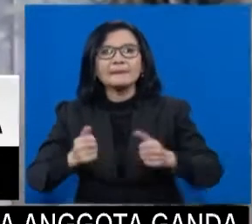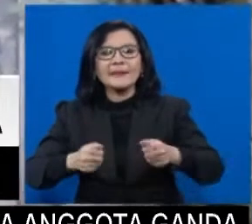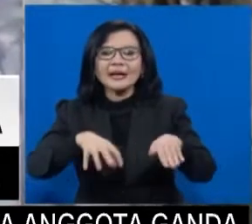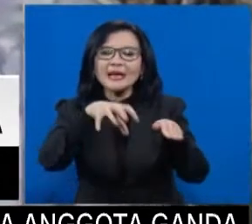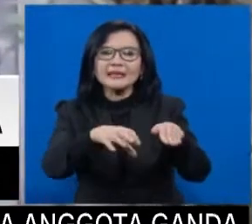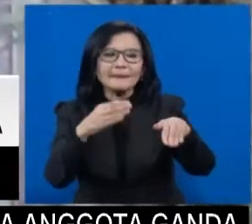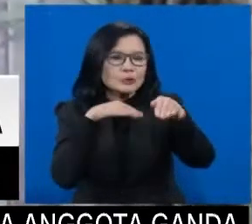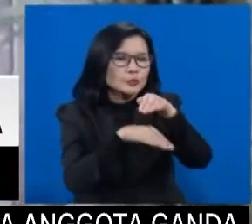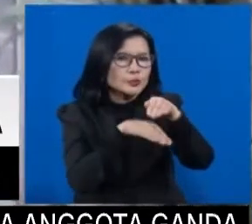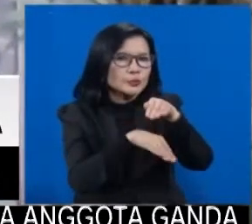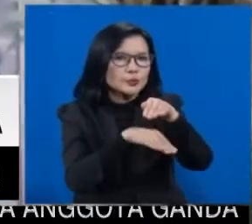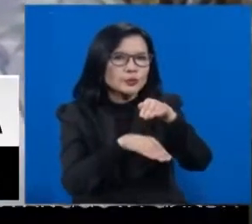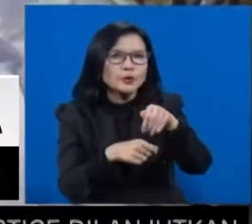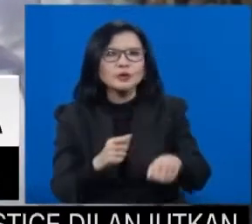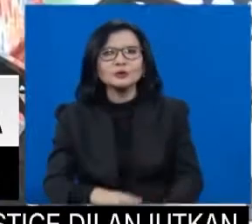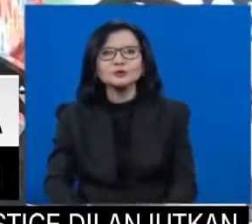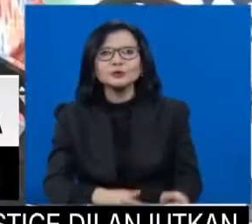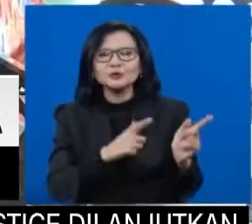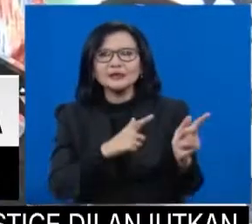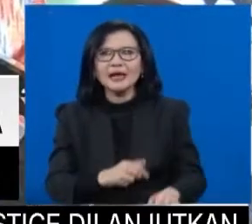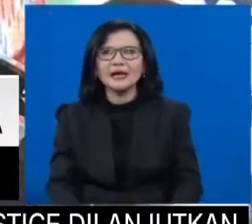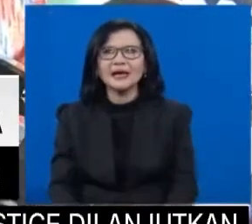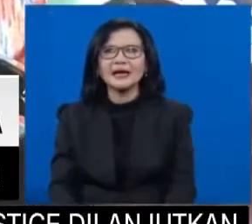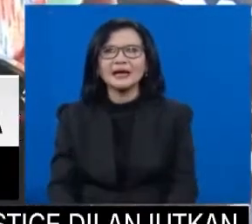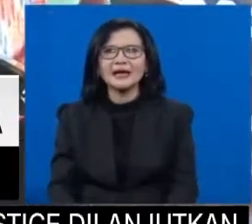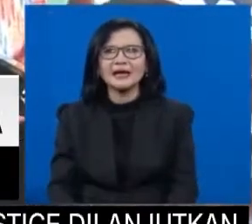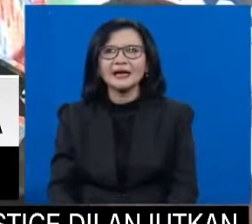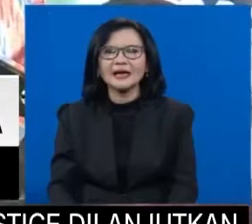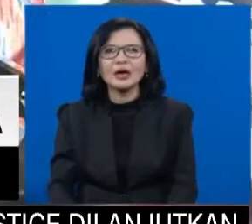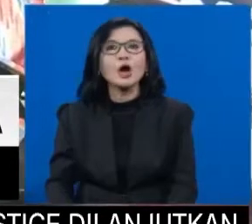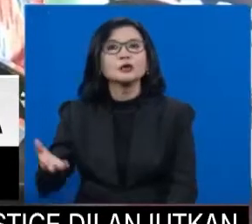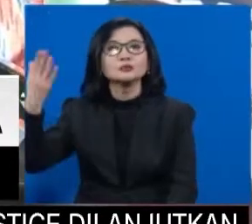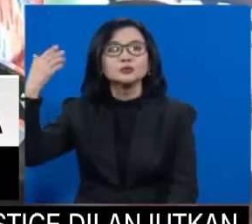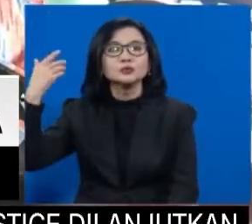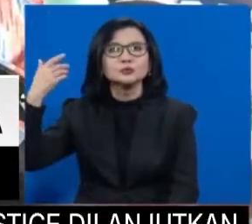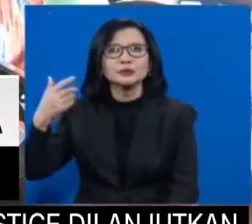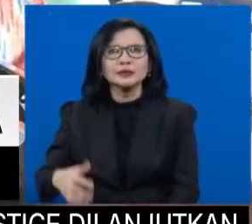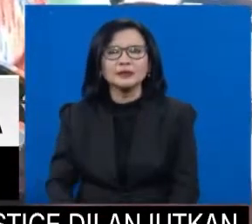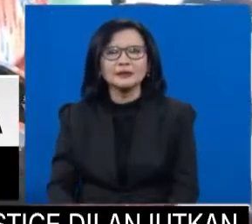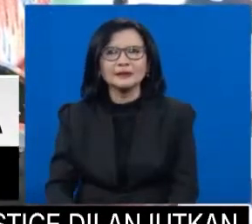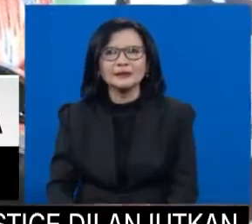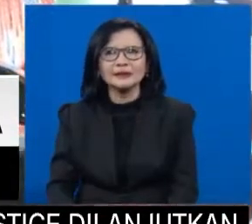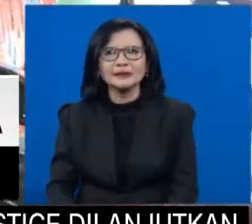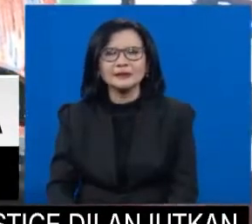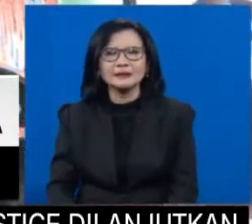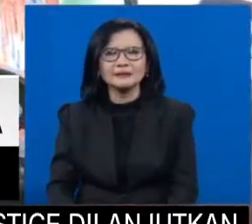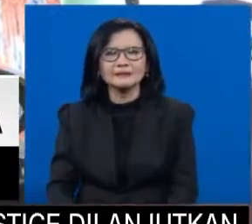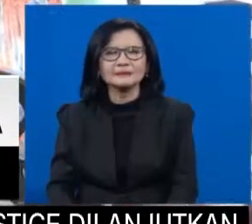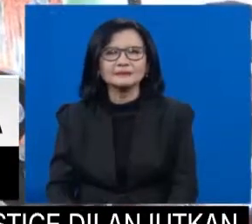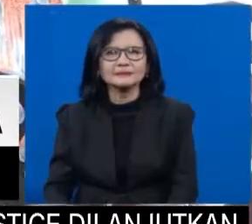dan makanan para pejuang. Saya selain daripada pada waktu itu, karena adanya pelatu itu,